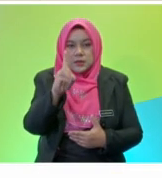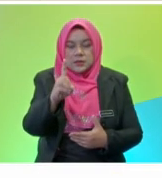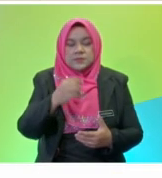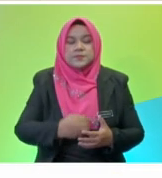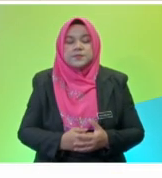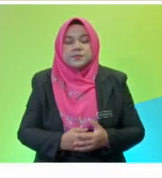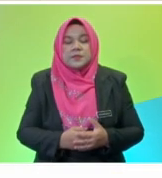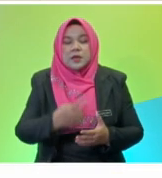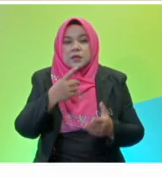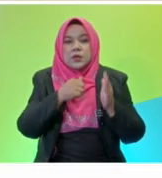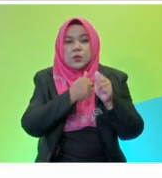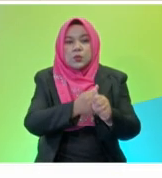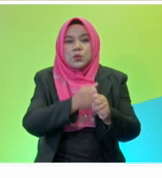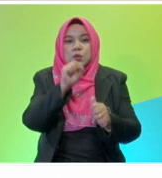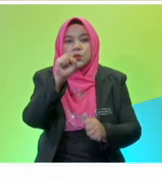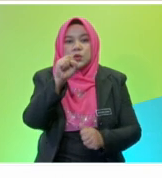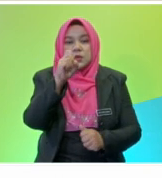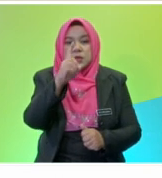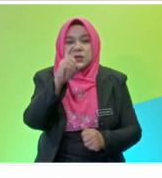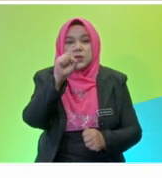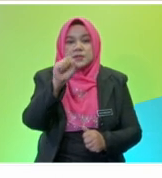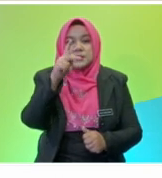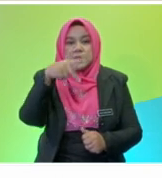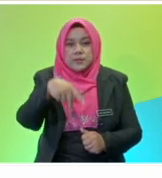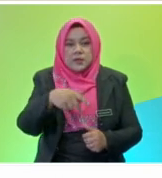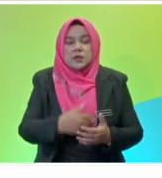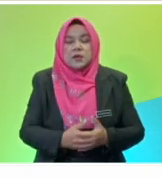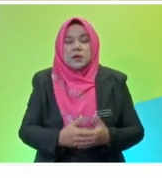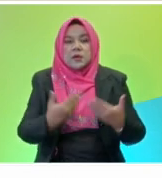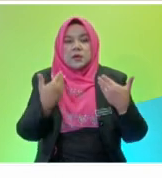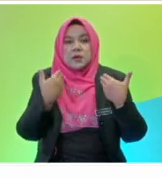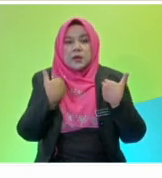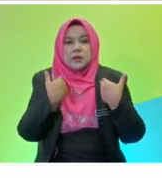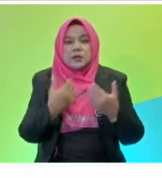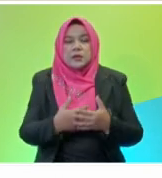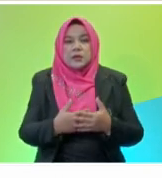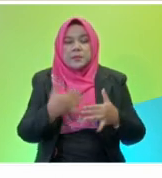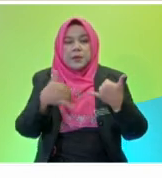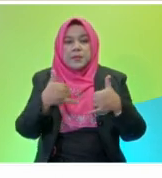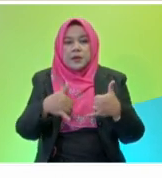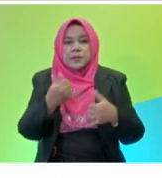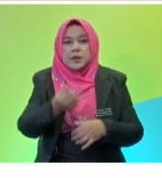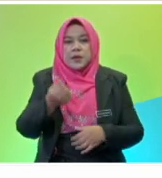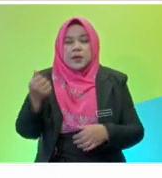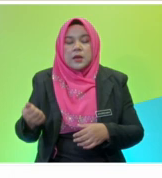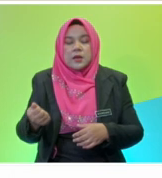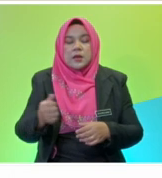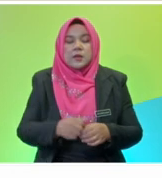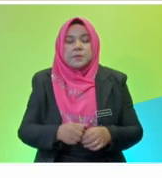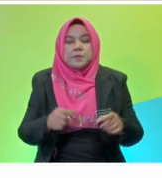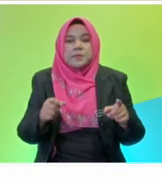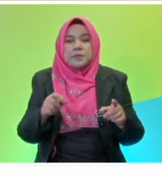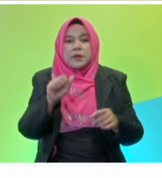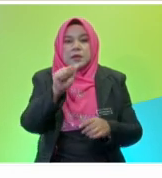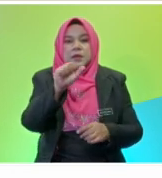ngikut di SGP yang pertama kandungan Oke dia ada memainkan alat musik secara sambal ya untuk